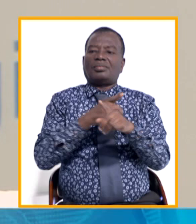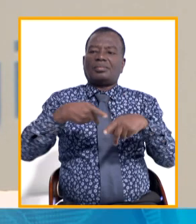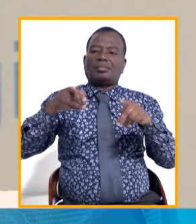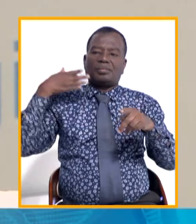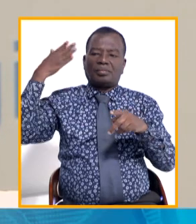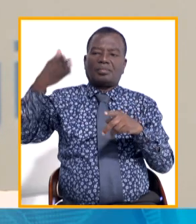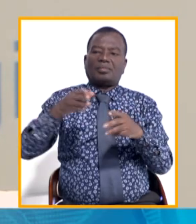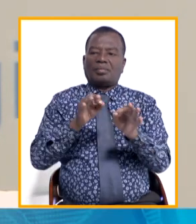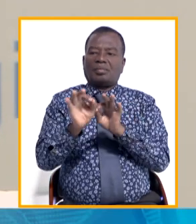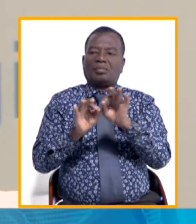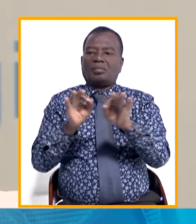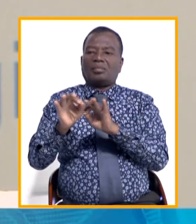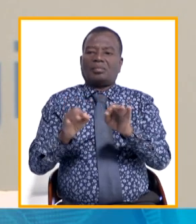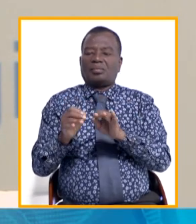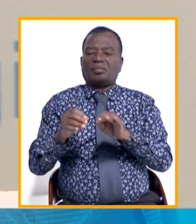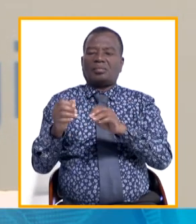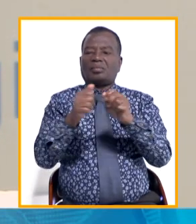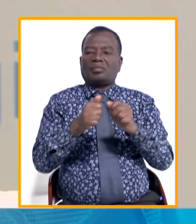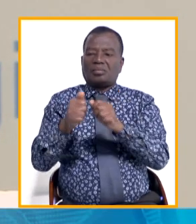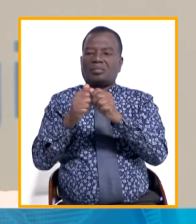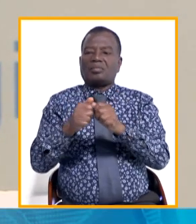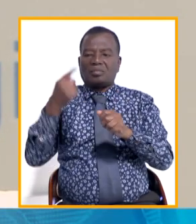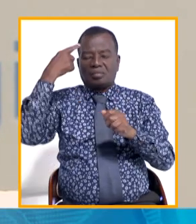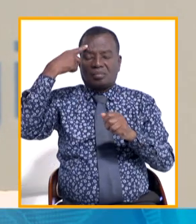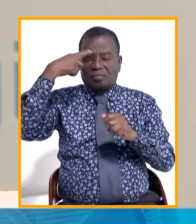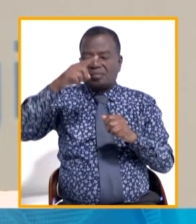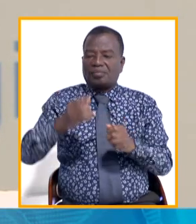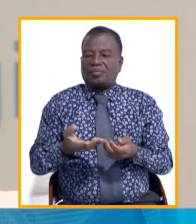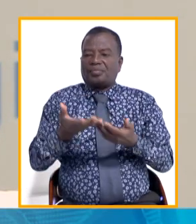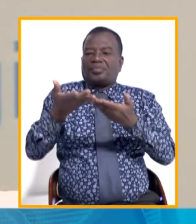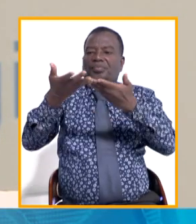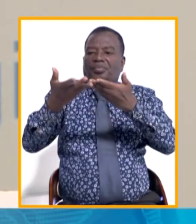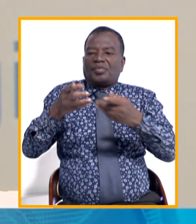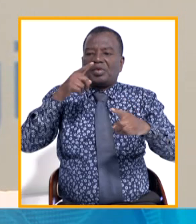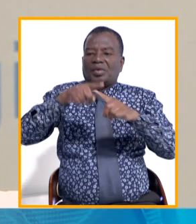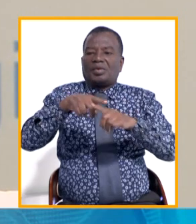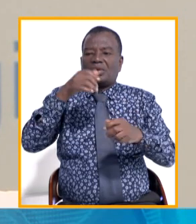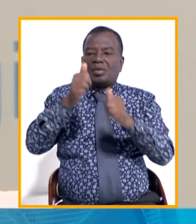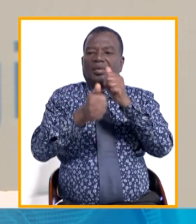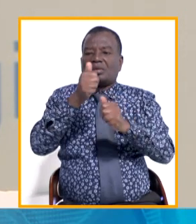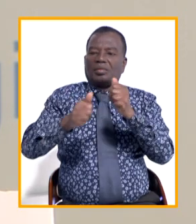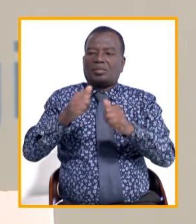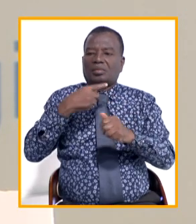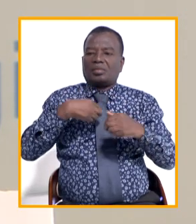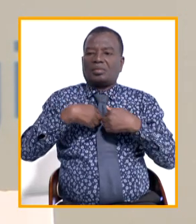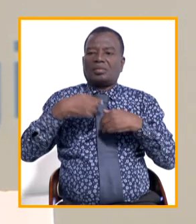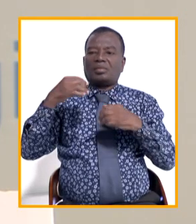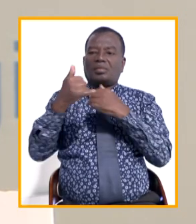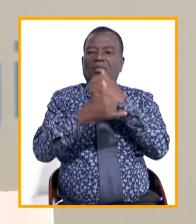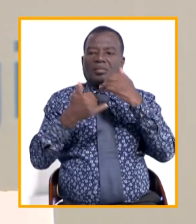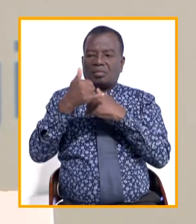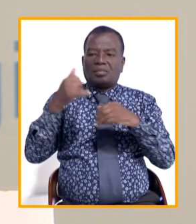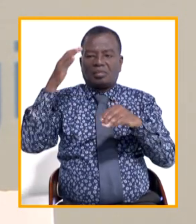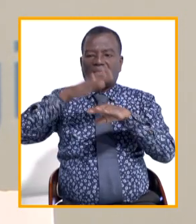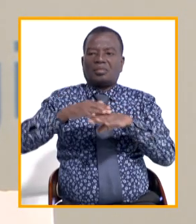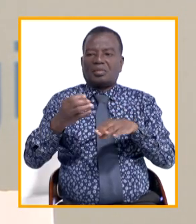permettra de définir une démarche commune pour relever les défis auxquels sont confrontés nos États en matière de souveraineté alimentaire